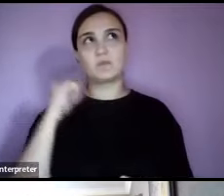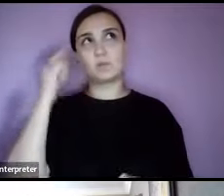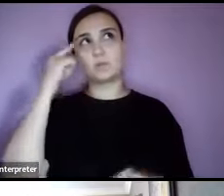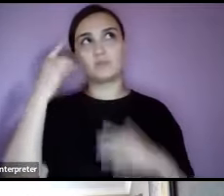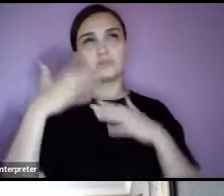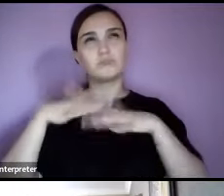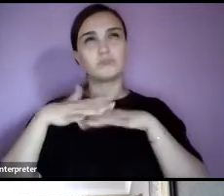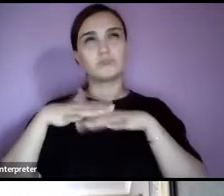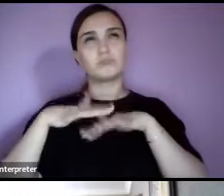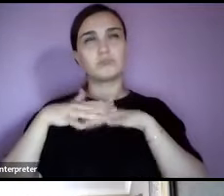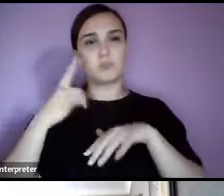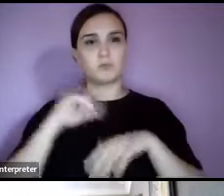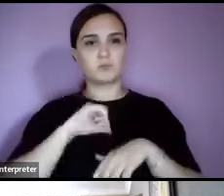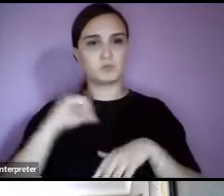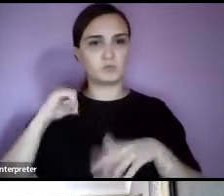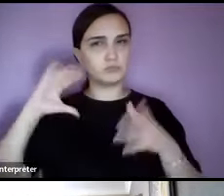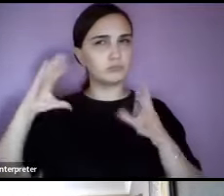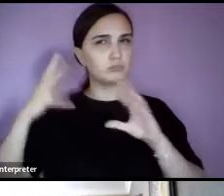გადაჭრის უნარების განვითარებას.